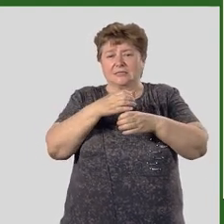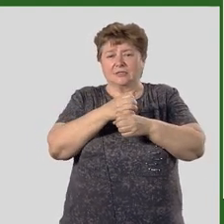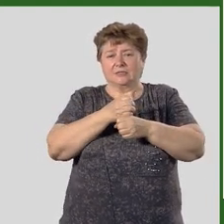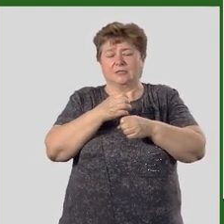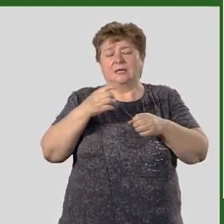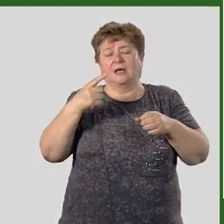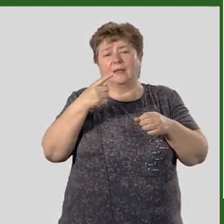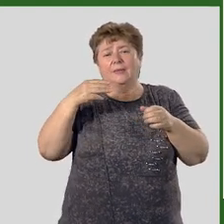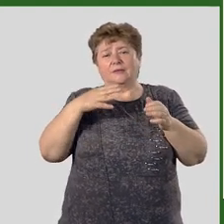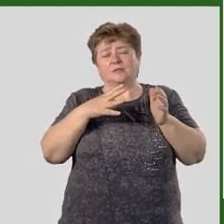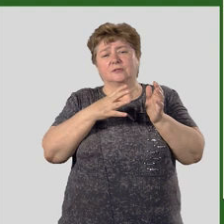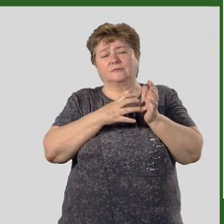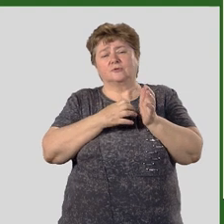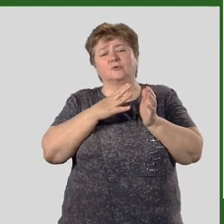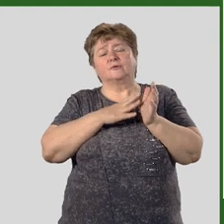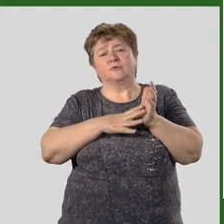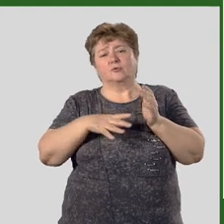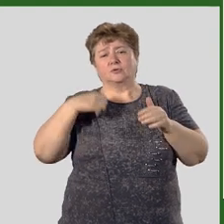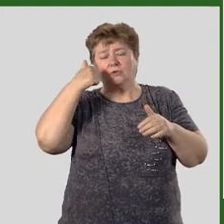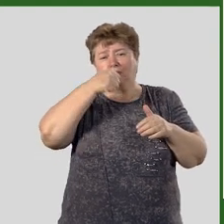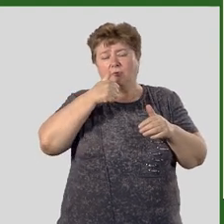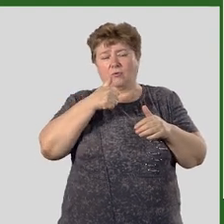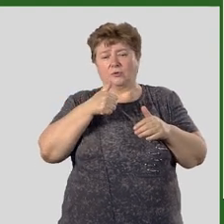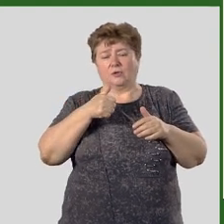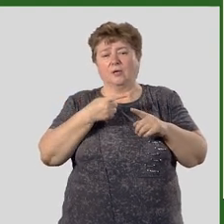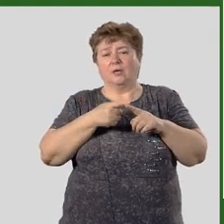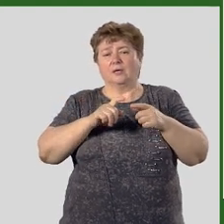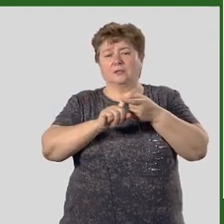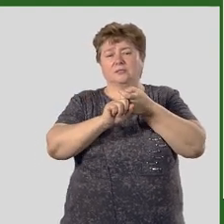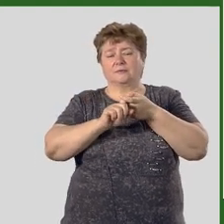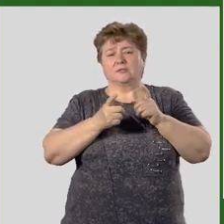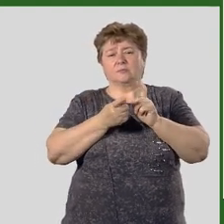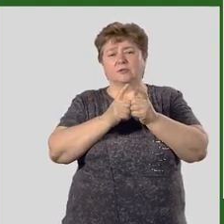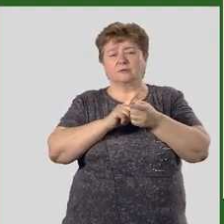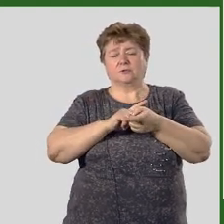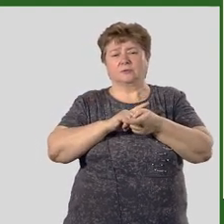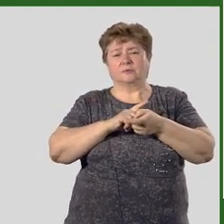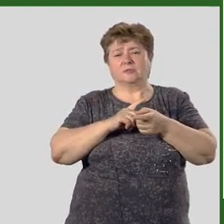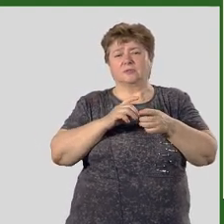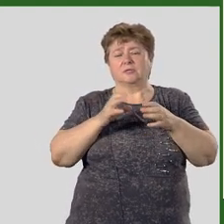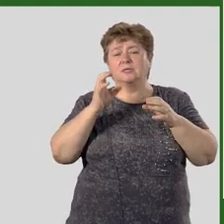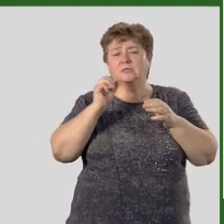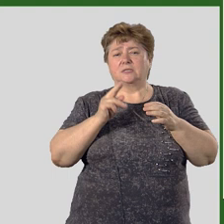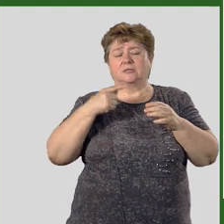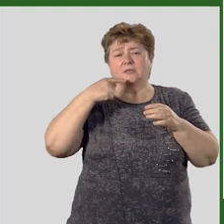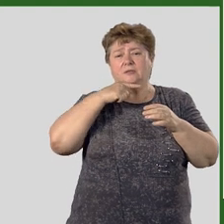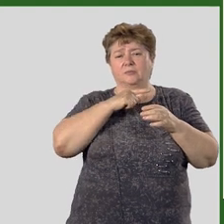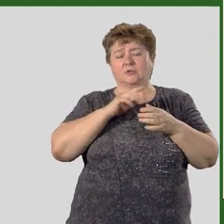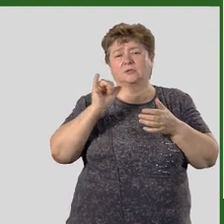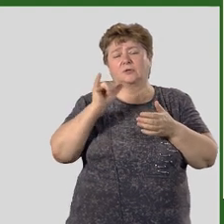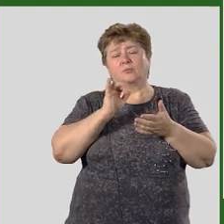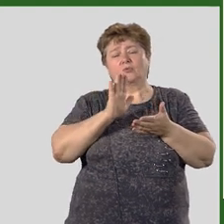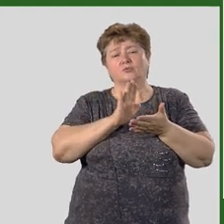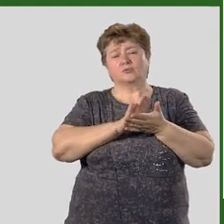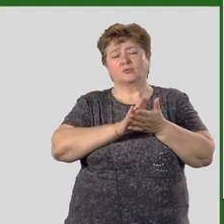сокращалась в 1990-е годы. Это было связано с изменившимися социально-экономическими